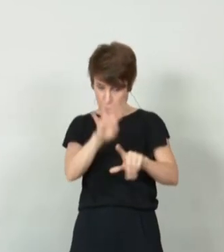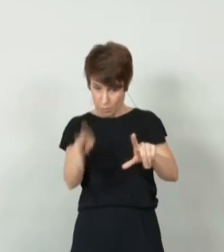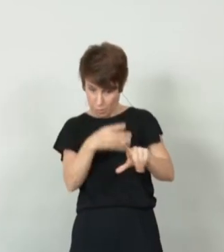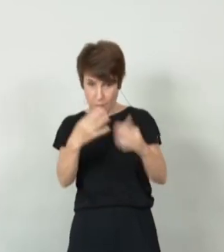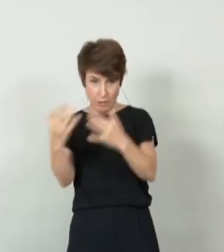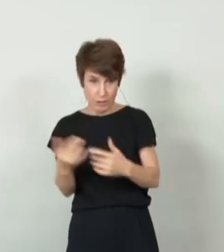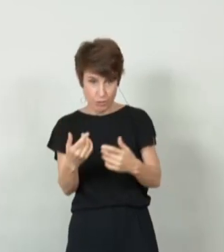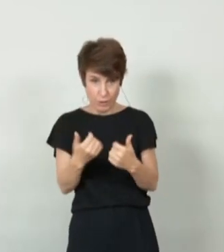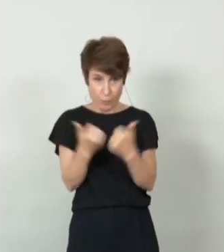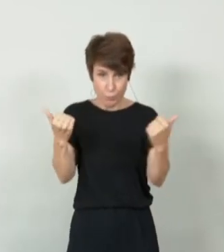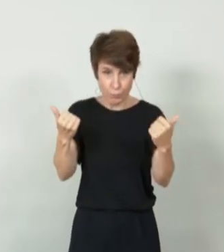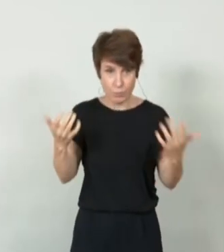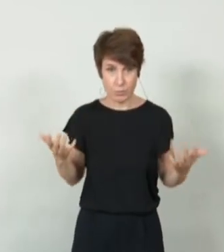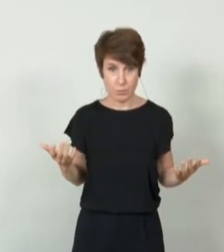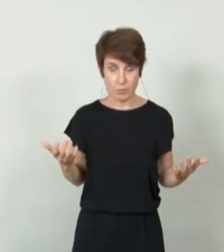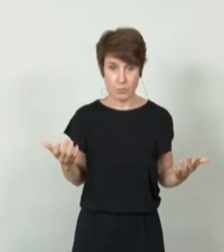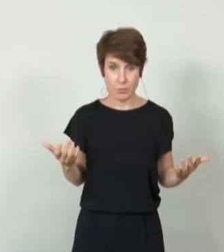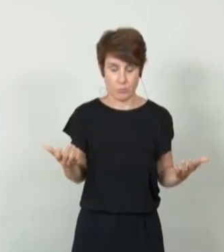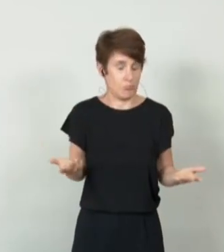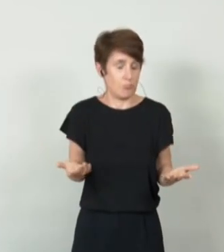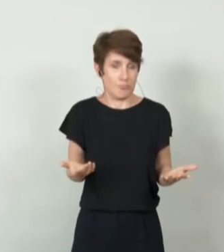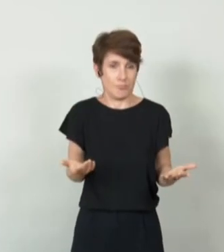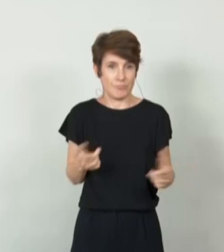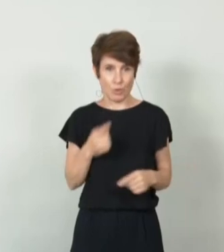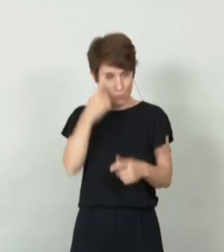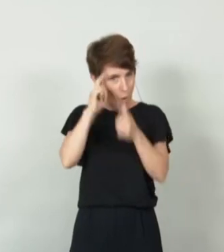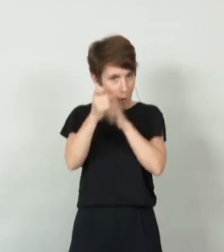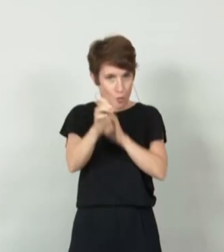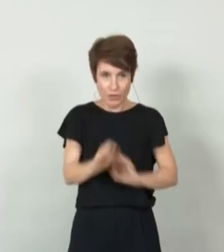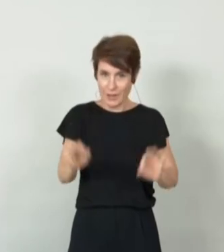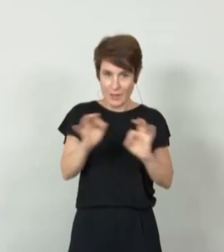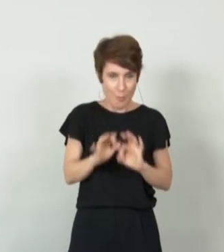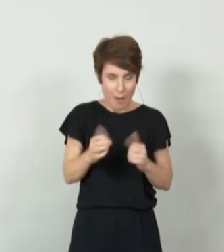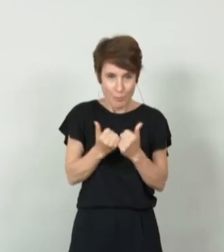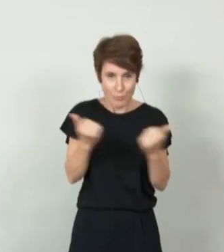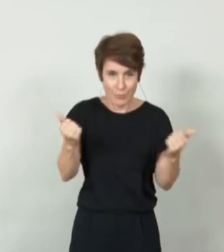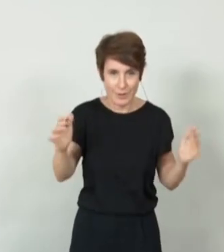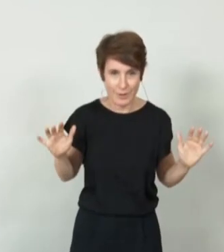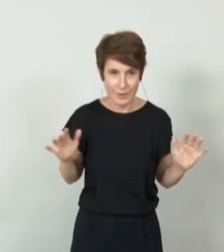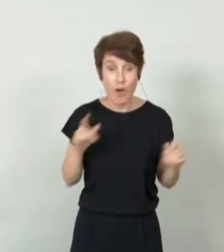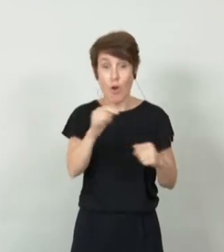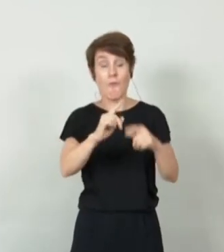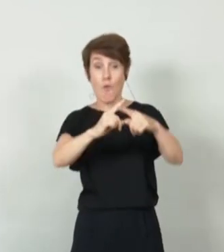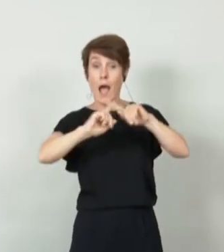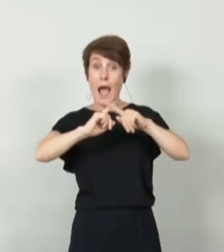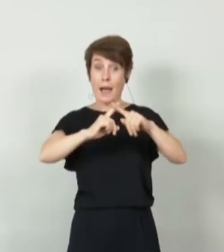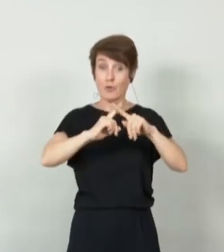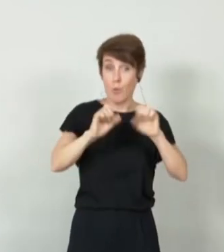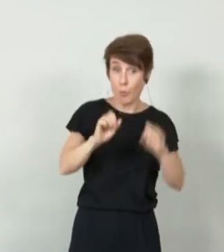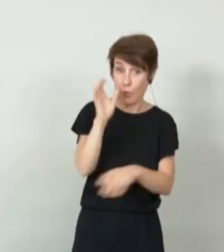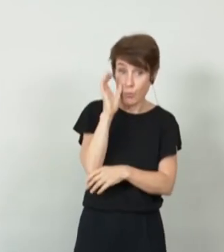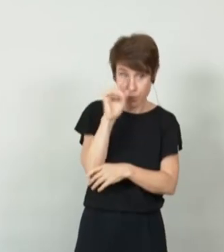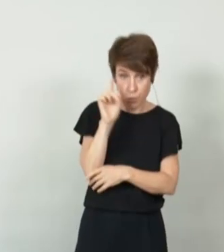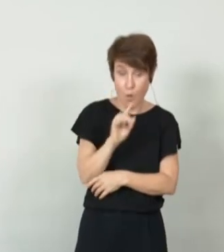les problèmes budgétaires donc ce n'est ça n'a aucune cohérence avec les fameux ratios votre argument pourrait être entendable monsieur fristo